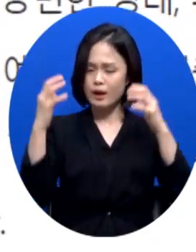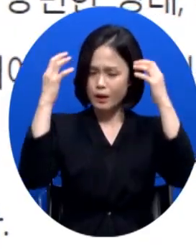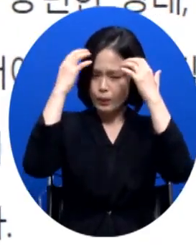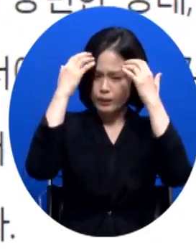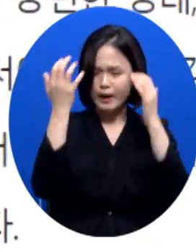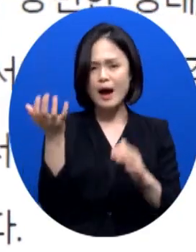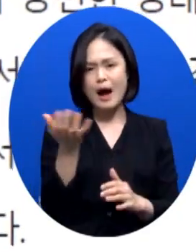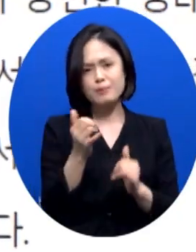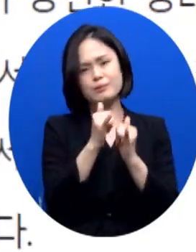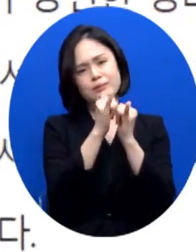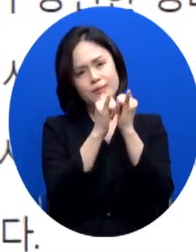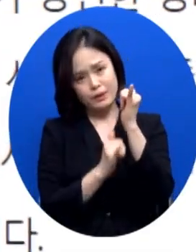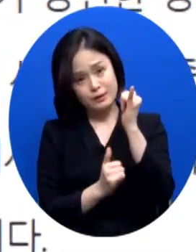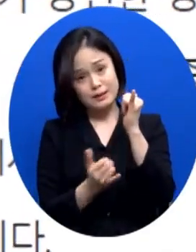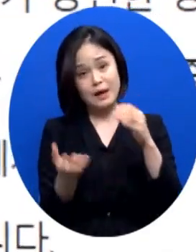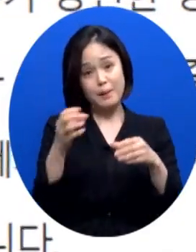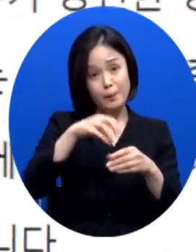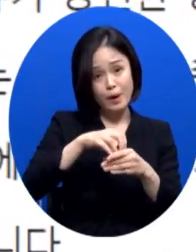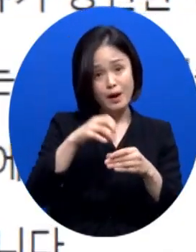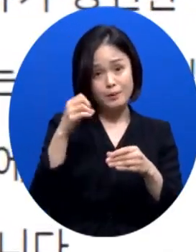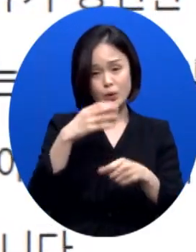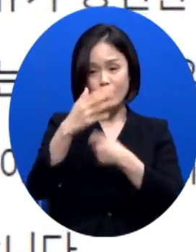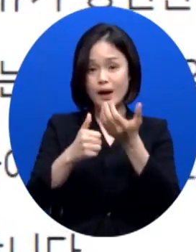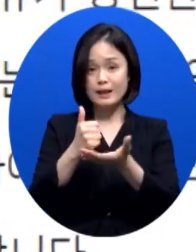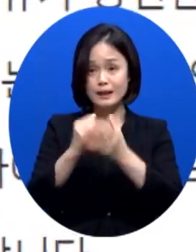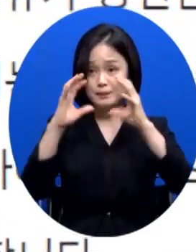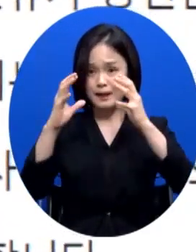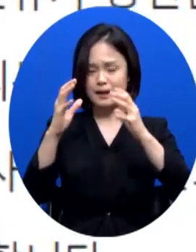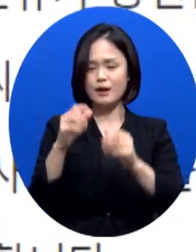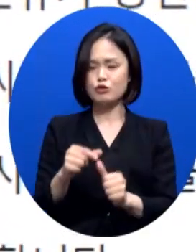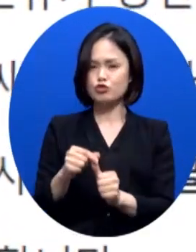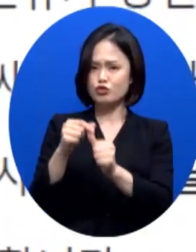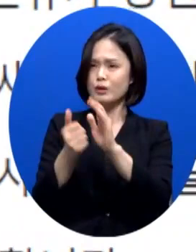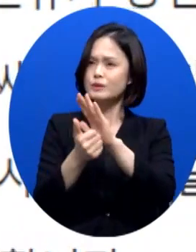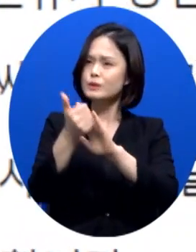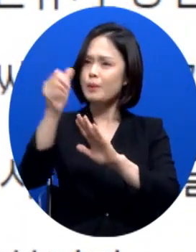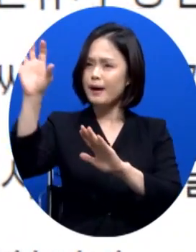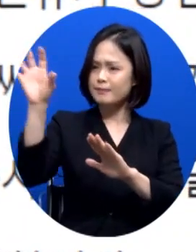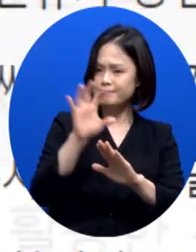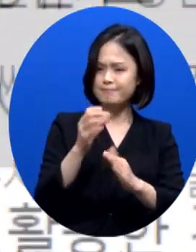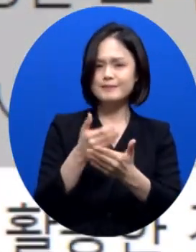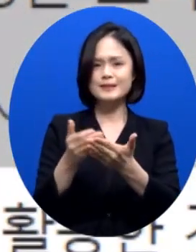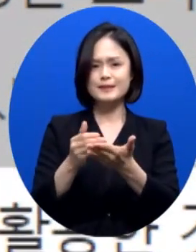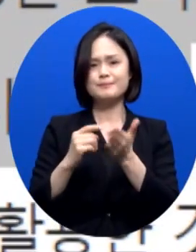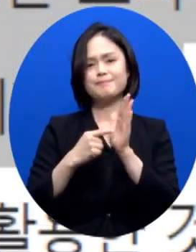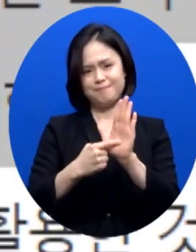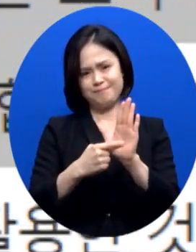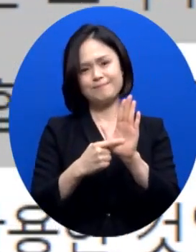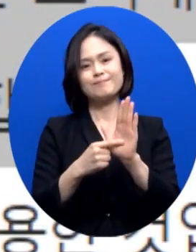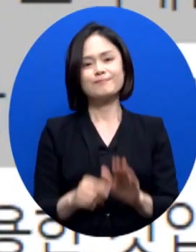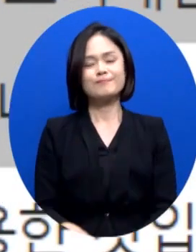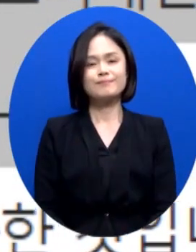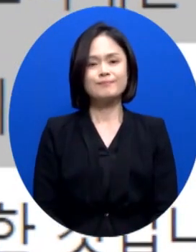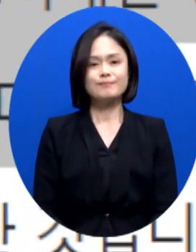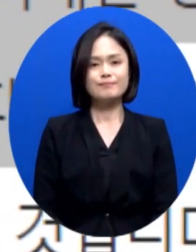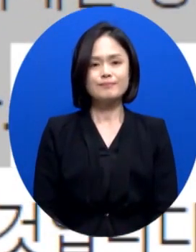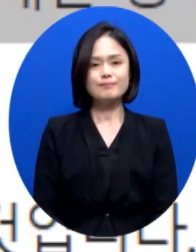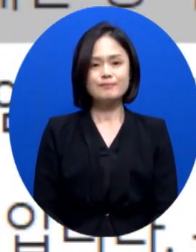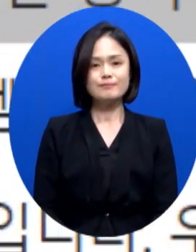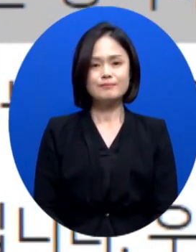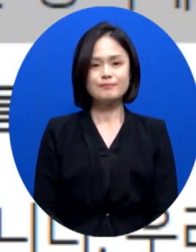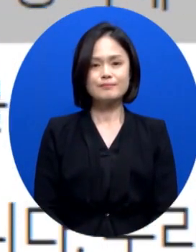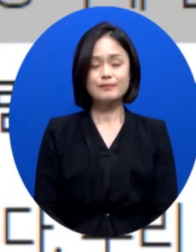성취해 나갈 하나님 나라와 구원의 소망을 형상화 했습니다 100주년 기념사업 특별 위는 다가올 역사